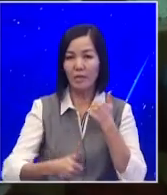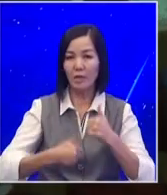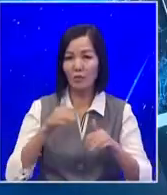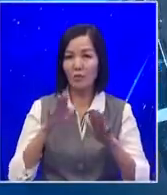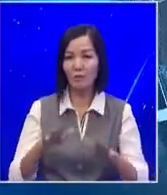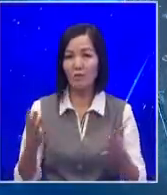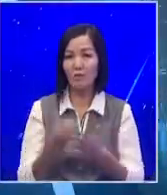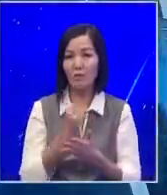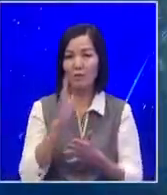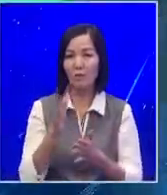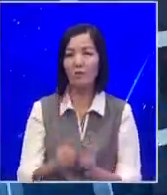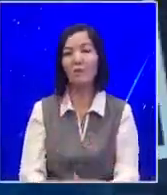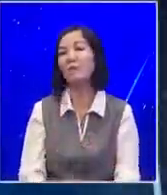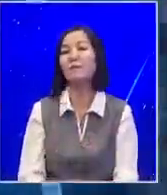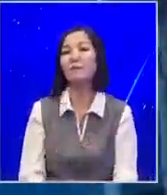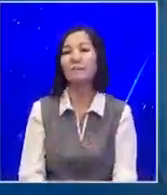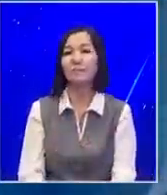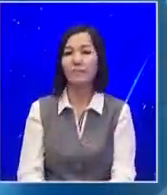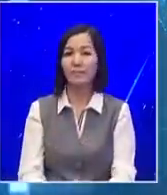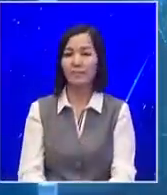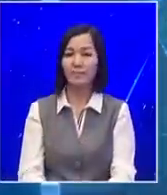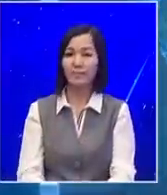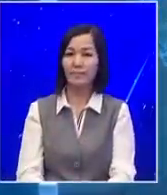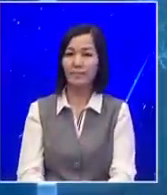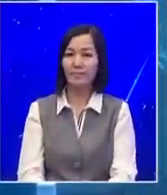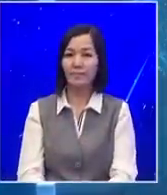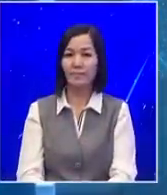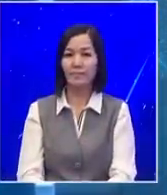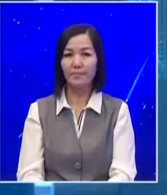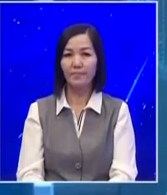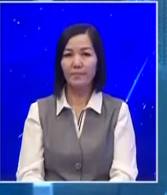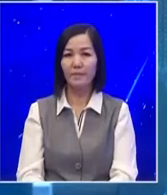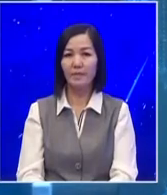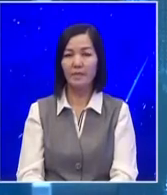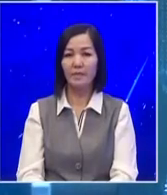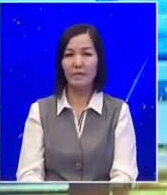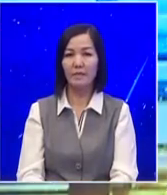место. Гульмира Тимиргалиева, Курманжан Касымжанулы, Аманжол Жункешев, телеканал ЖТСУ.